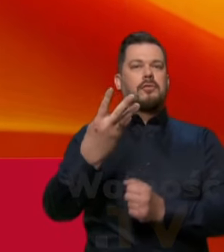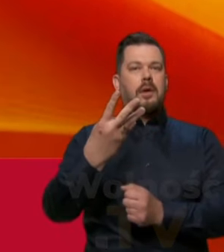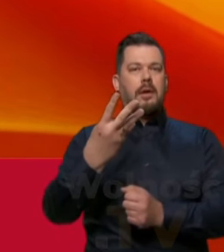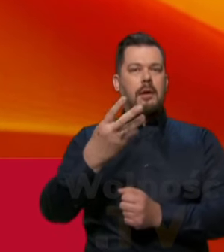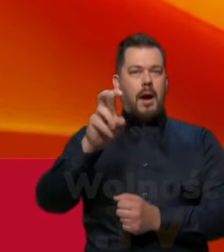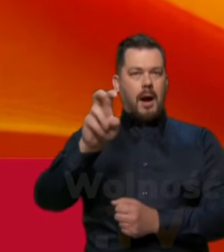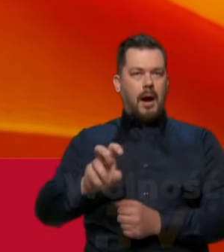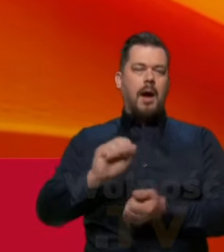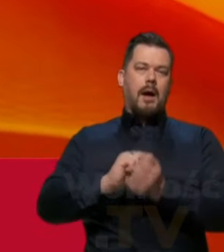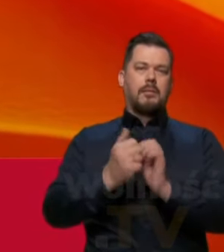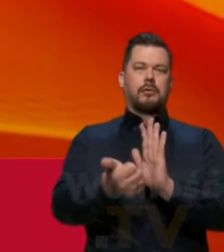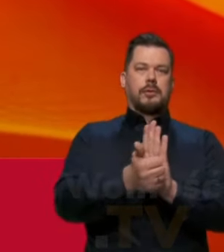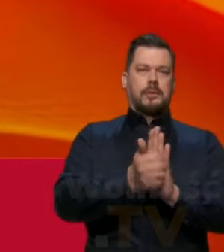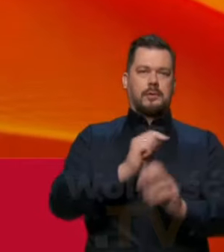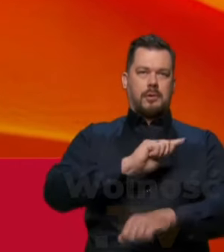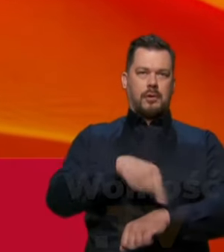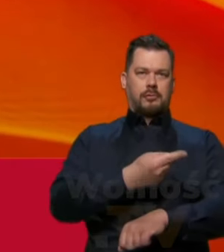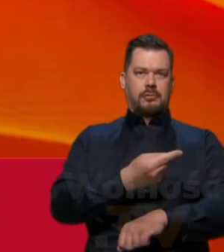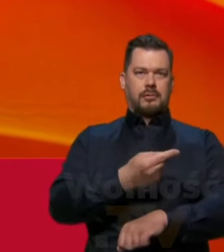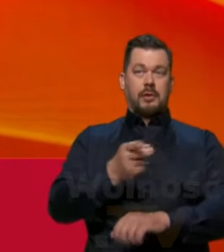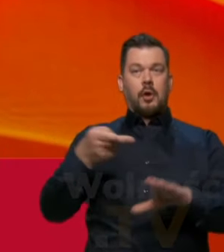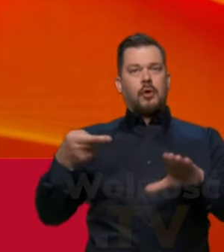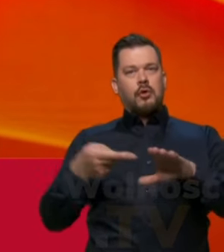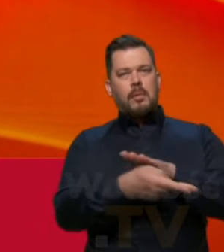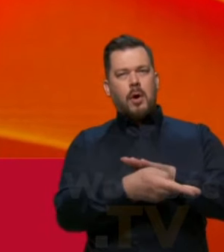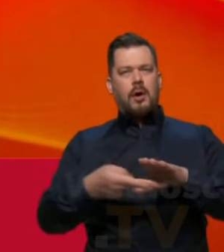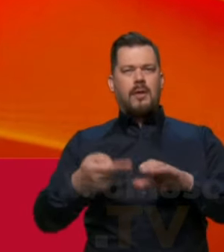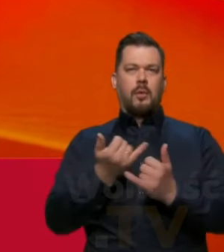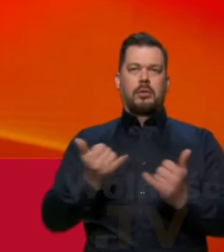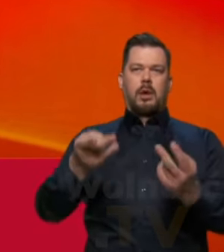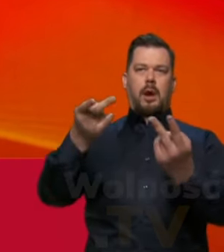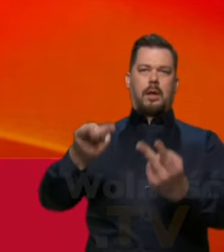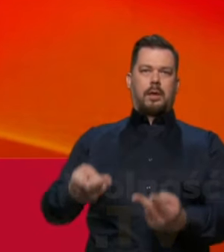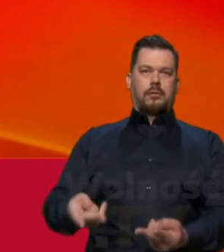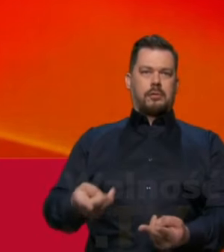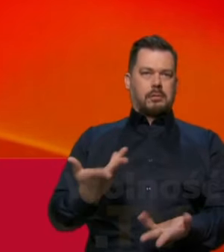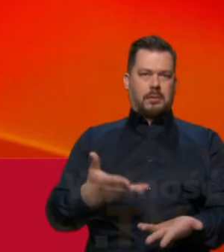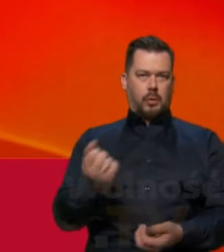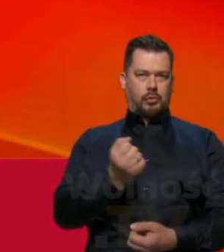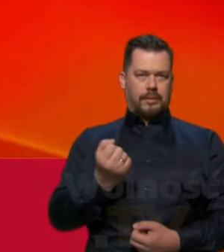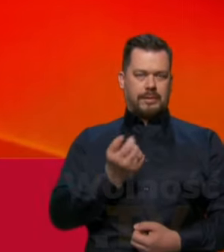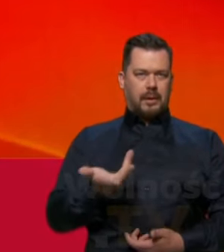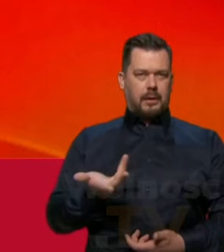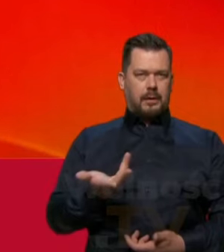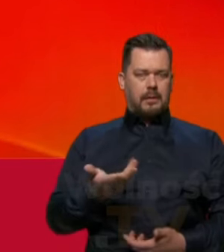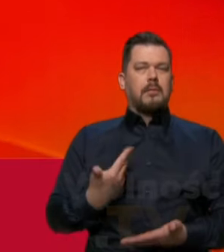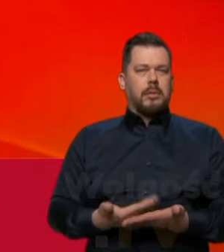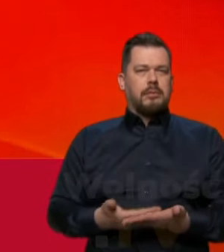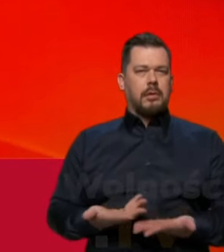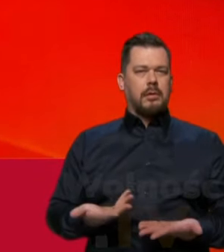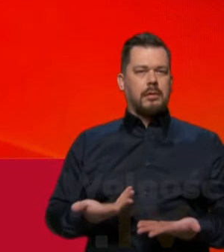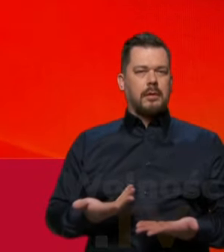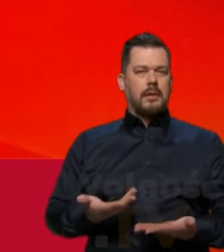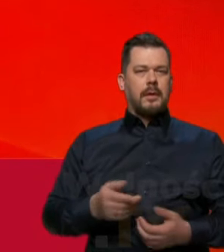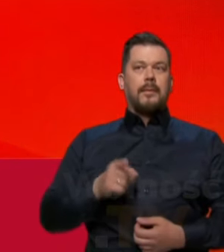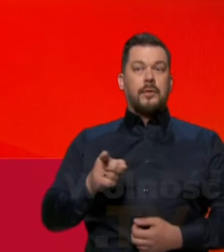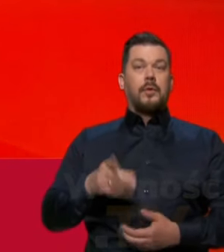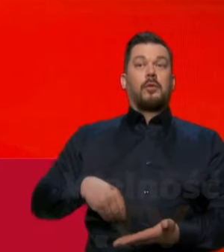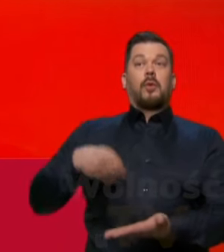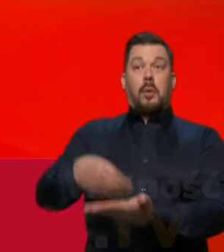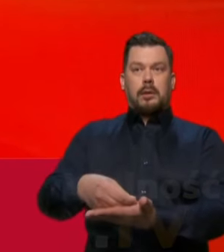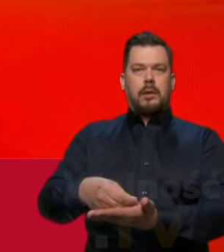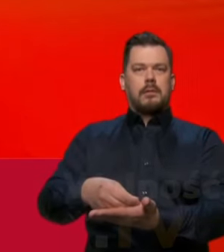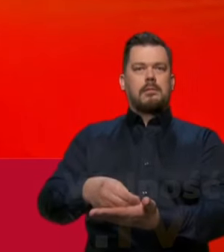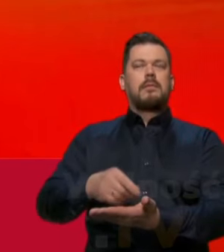przez co najmniej 16 godzin. Żeby tomografy i inna aparatura nie była... Nie wiem, skąd wezmą... Jak się dam pieniądze,